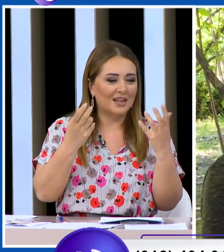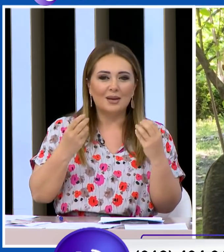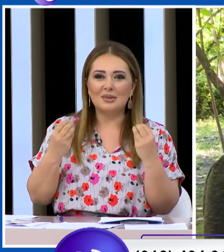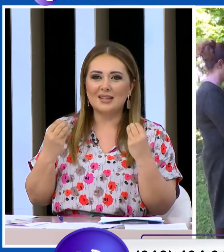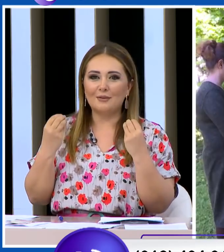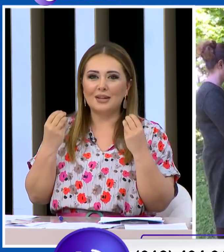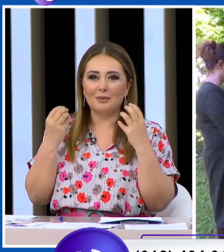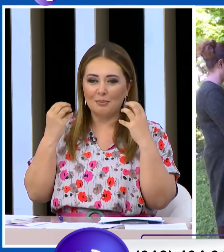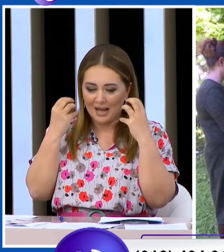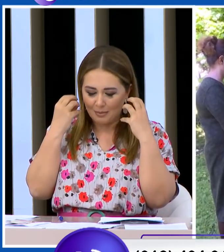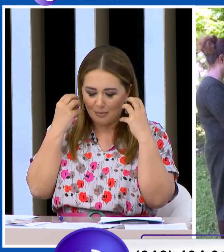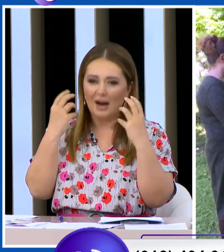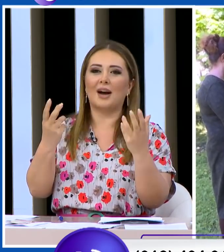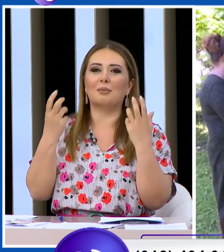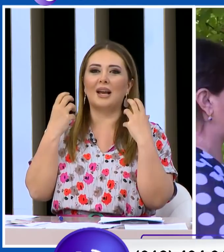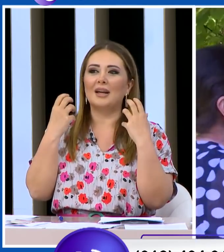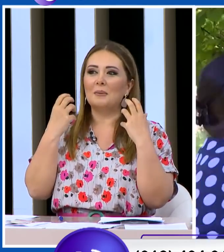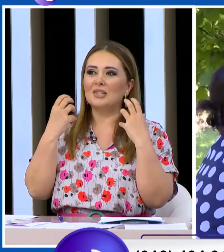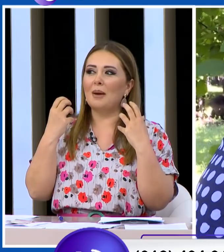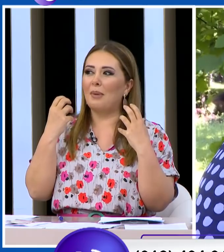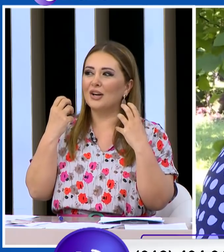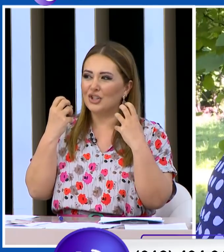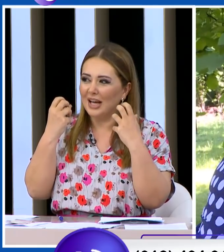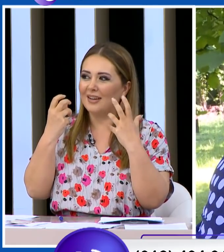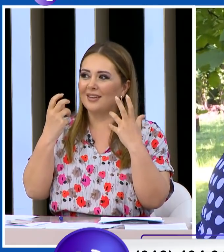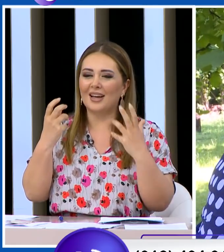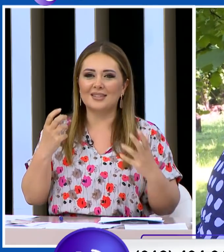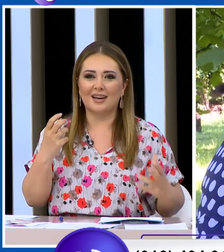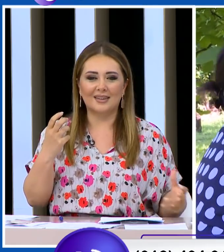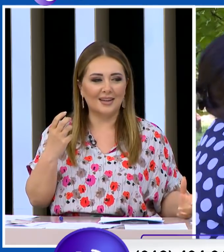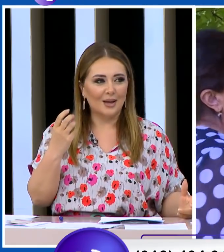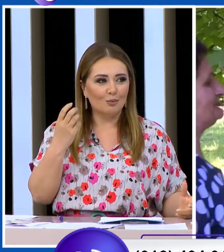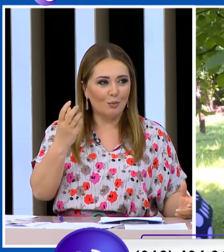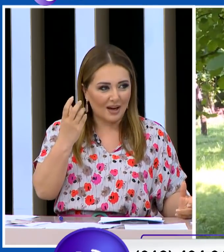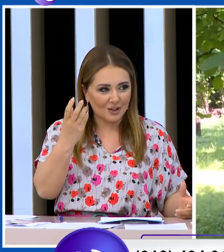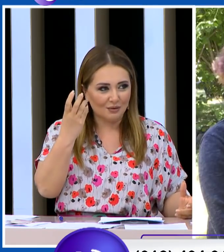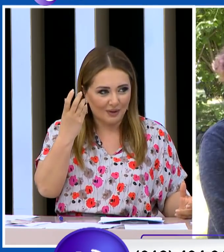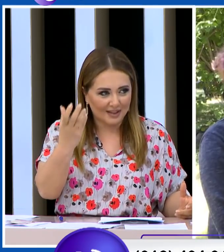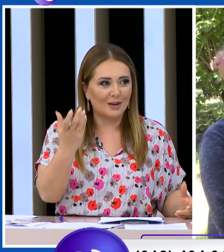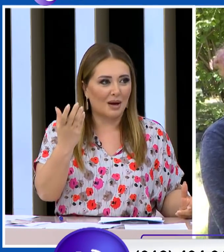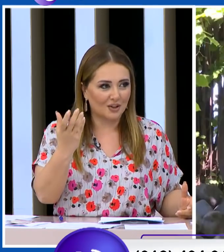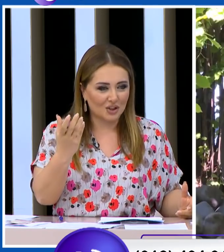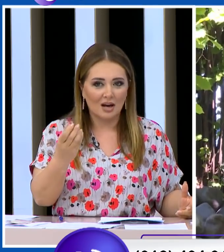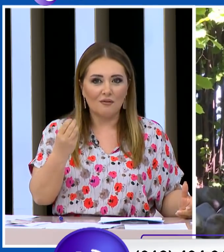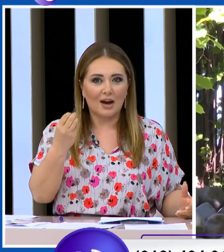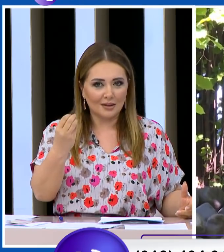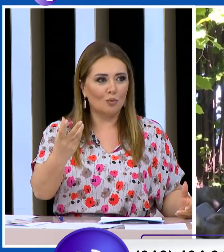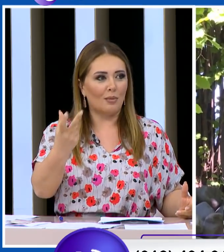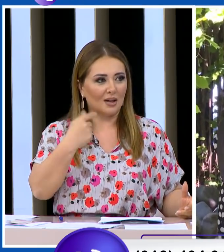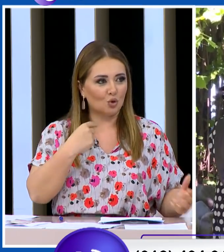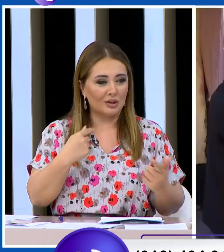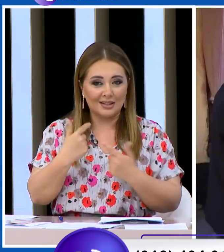Enerji, enerjiləri tutdur Bəli, bir baxar belə Sən baxışdan anlarsan ki, bu baxış fərqli baxışdır